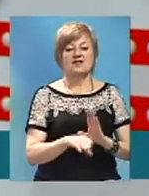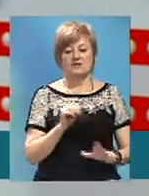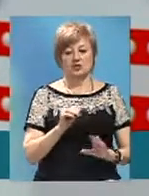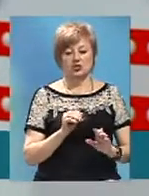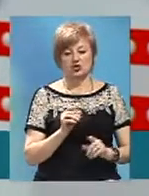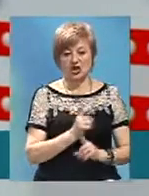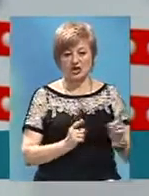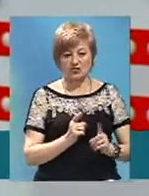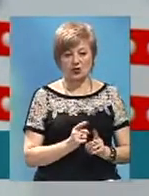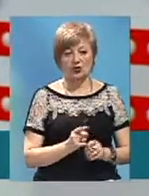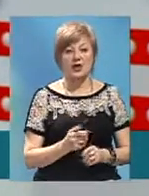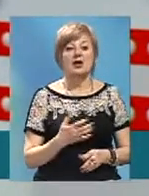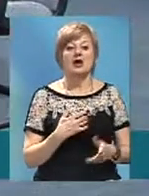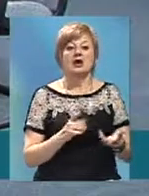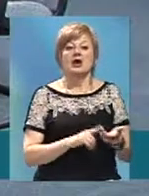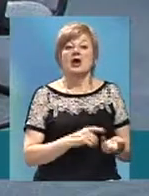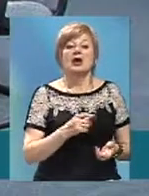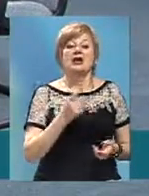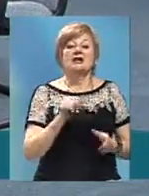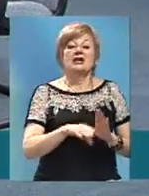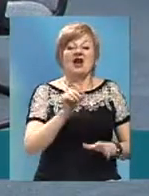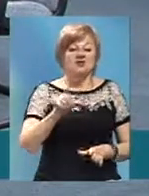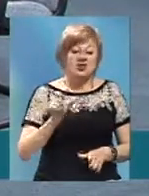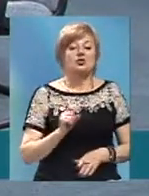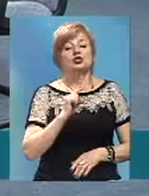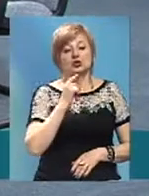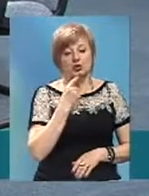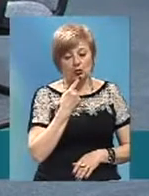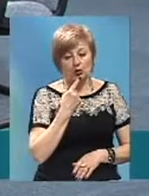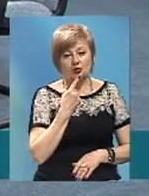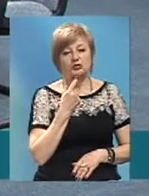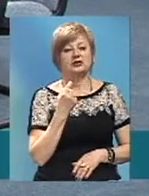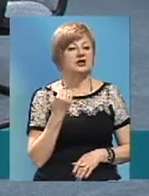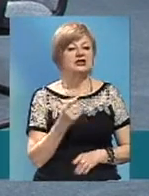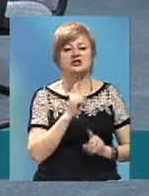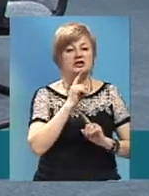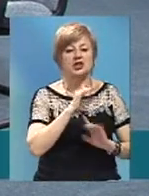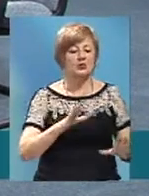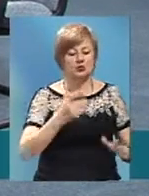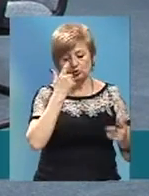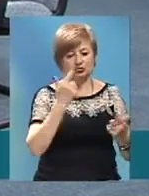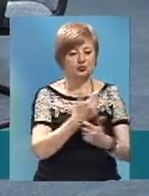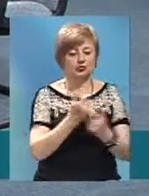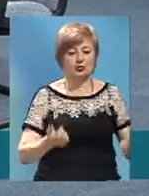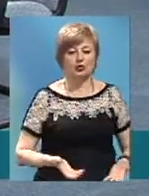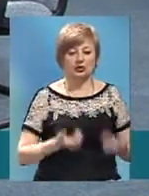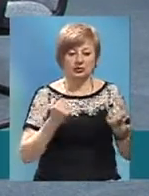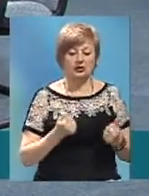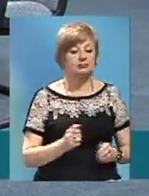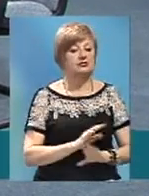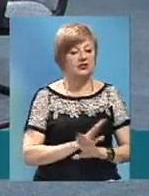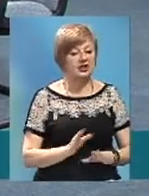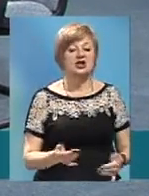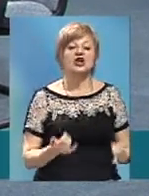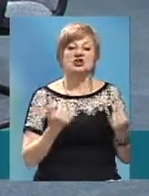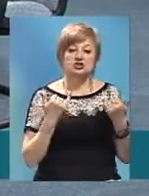що це тема не цікава для виборців. Складна, і вона не буде мати інформаційної підтримки. Зараз ми просто